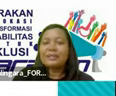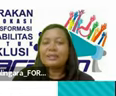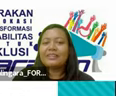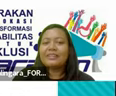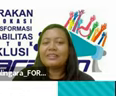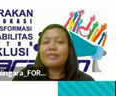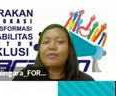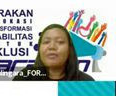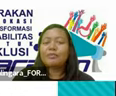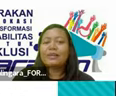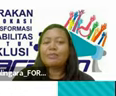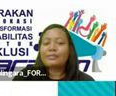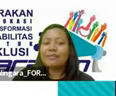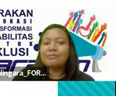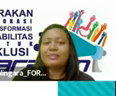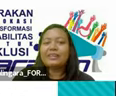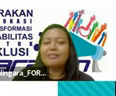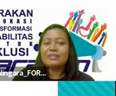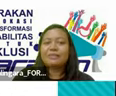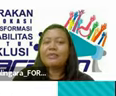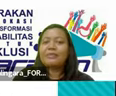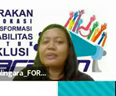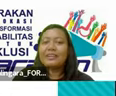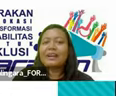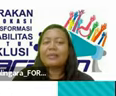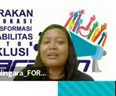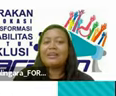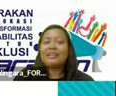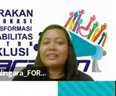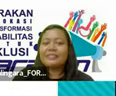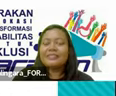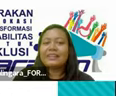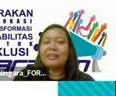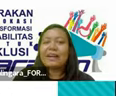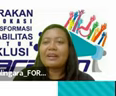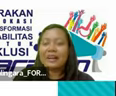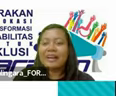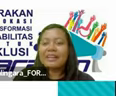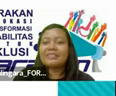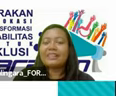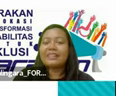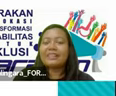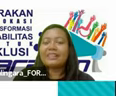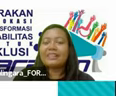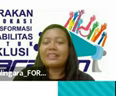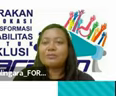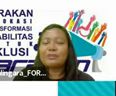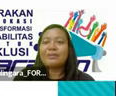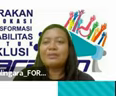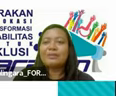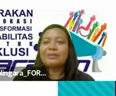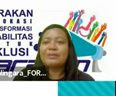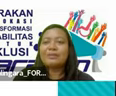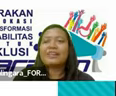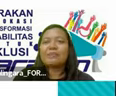untuk mendukung supaya kampus-kampus bisa menciptakan ruang yang ramah, yang nanti saya berharap akan ada sharing dari narasumber